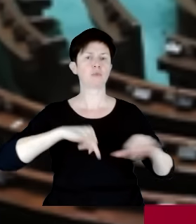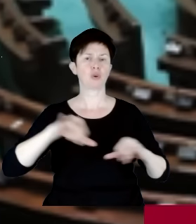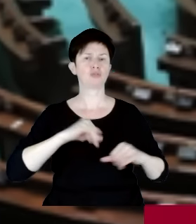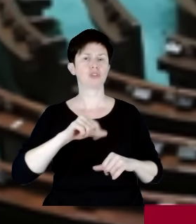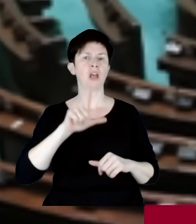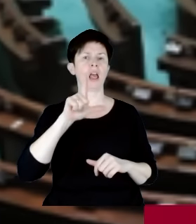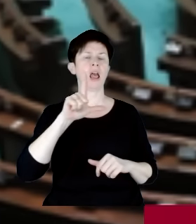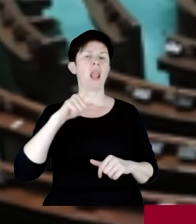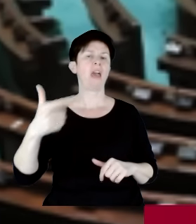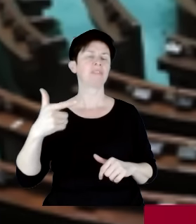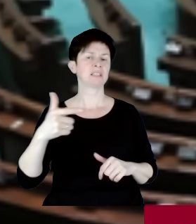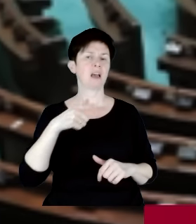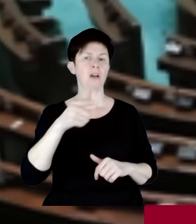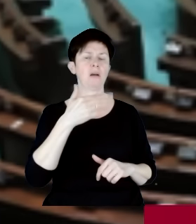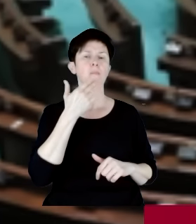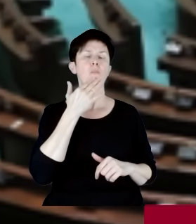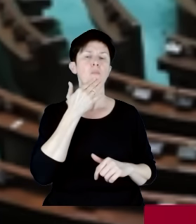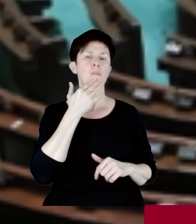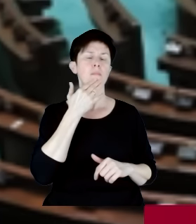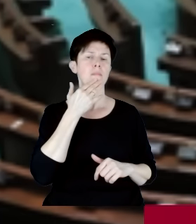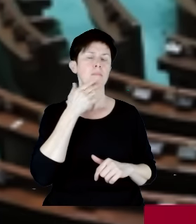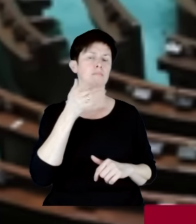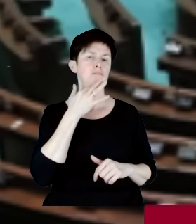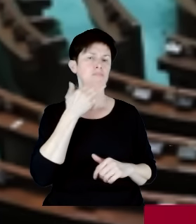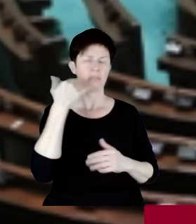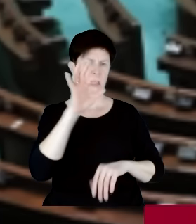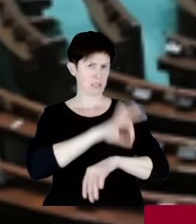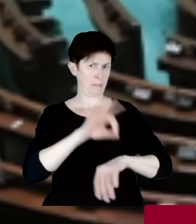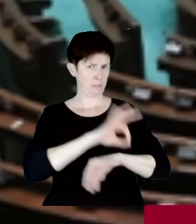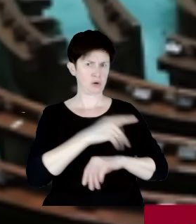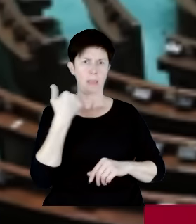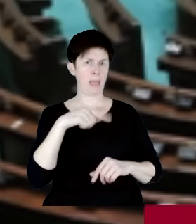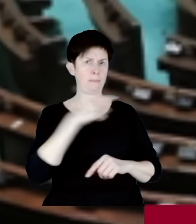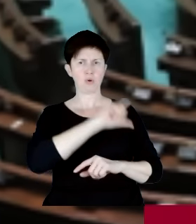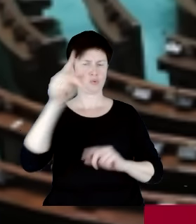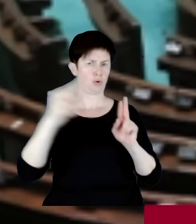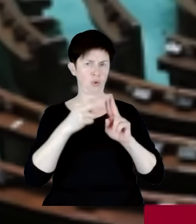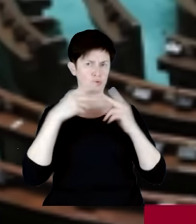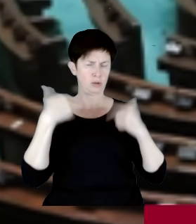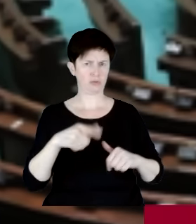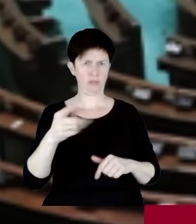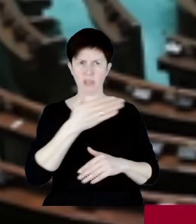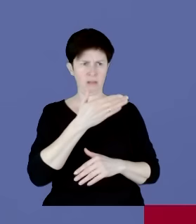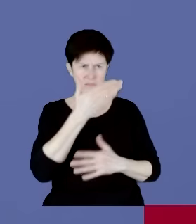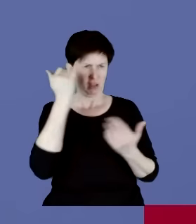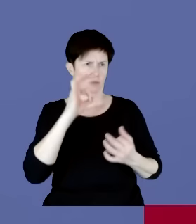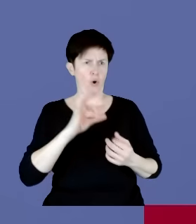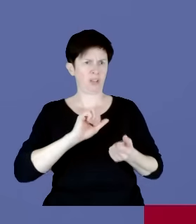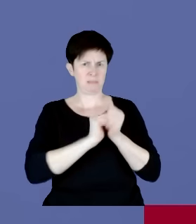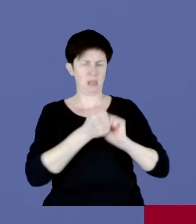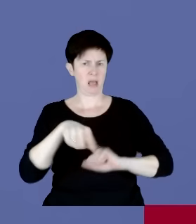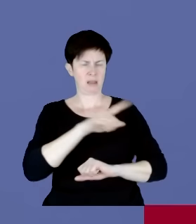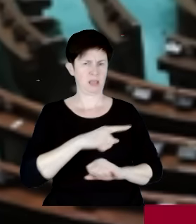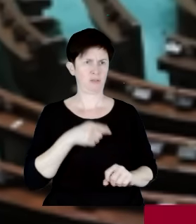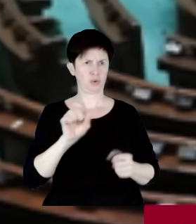Dziemianowicz-Bąk, ona twierdzi, że nie zna założeń tego projektu, że nie był z nią konsultowany i dzisiaj nie widzi przestrzeni do tego, żeby takie zmiany wprowadzać. To jest chyba kolejny